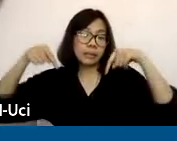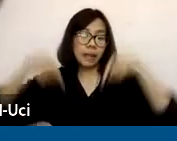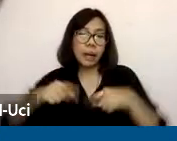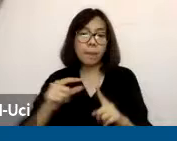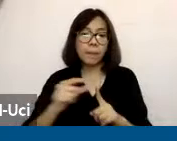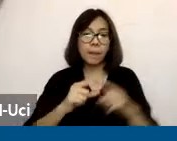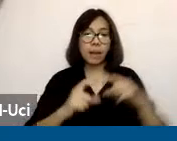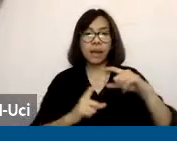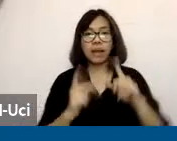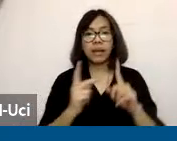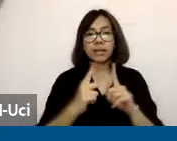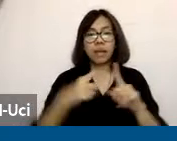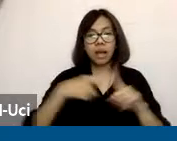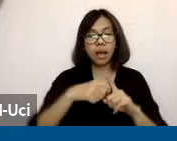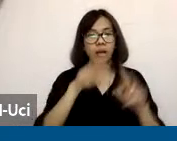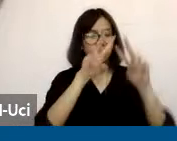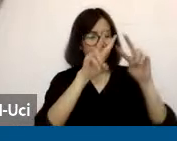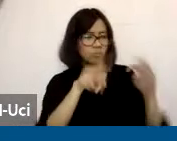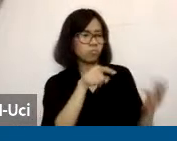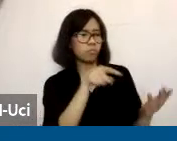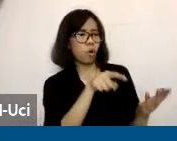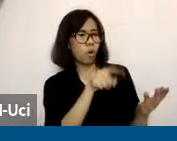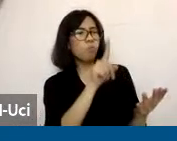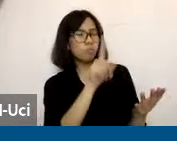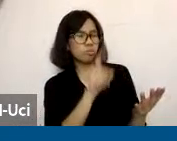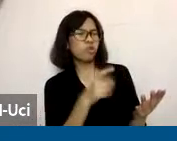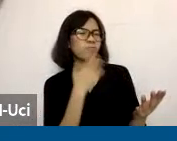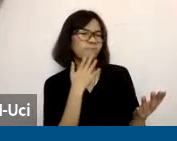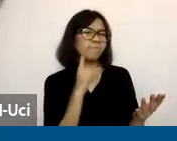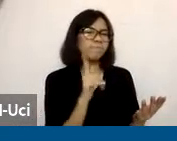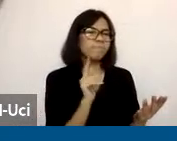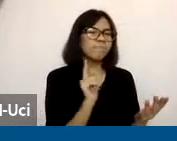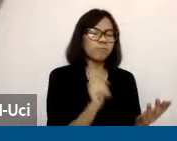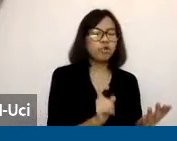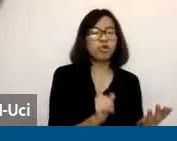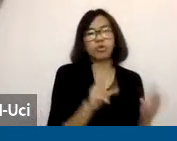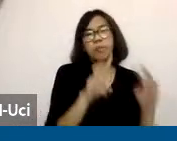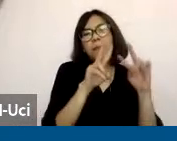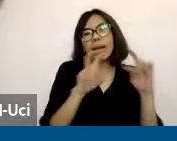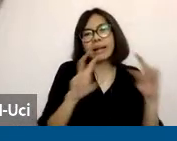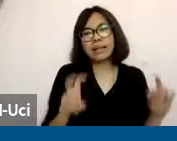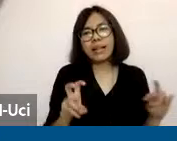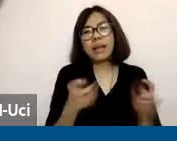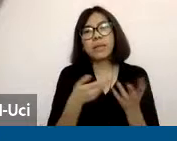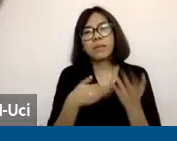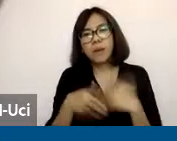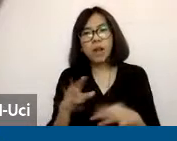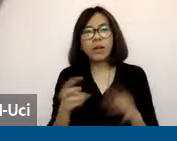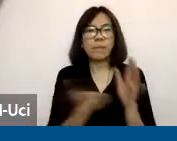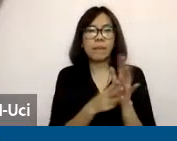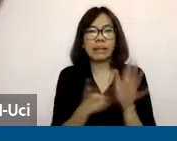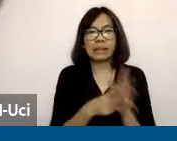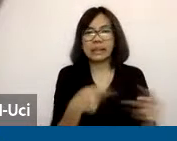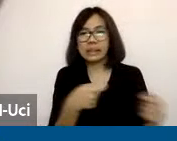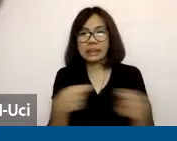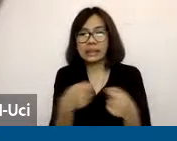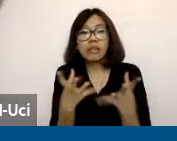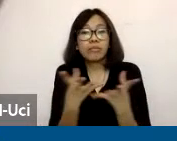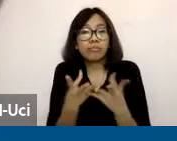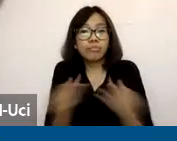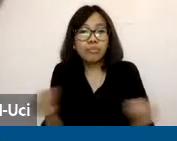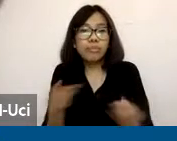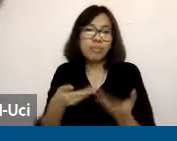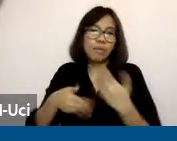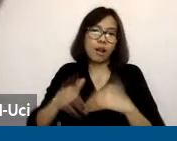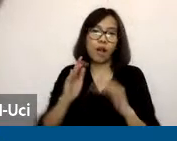isu penting yang memang perlu dikaji berkaitan dengan penyelesaian sengketa secara elektronik itu latar datang yang pertama